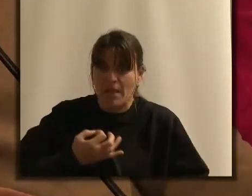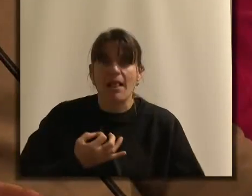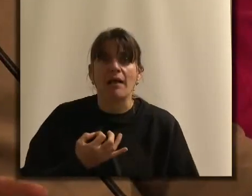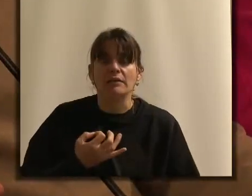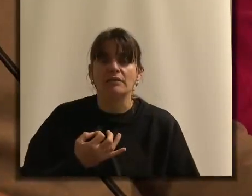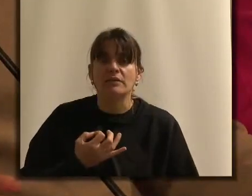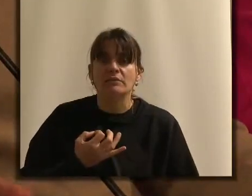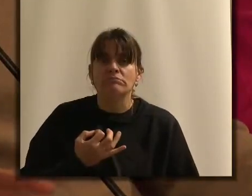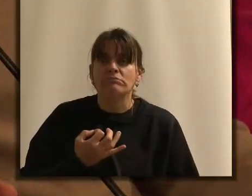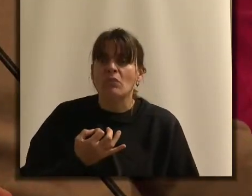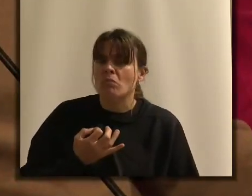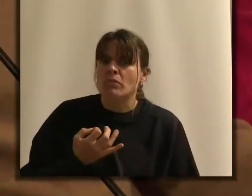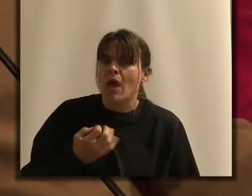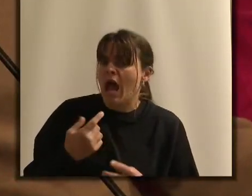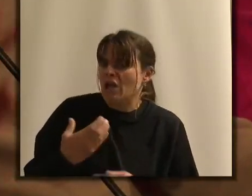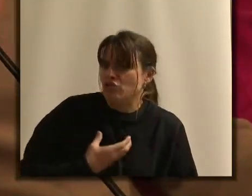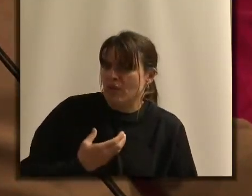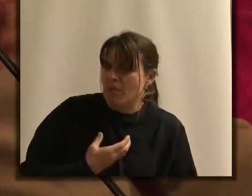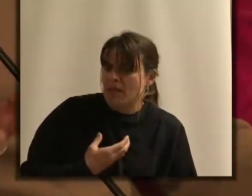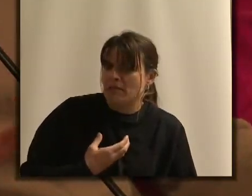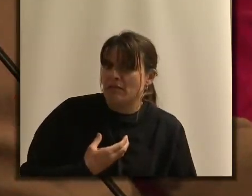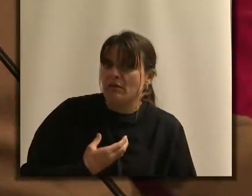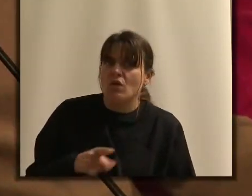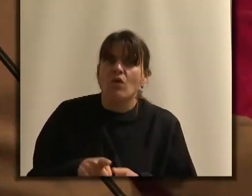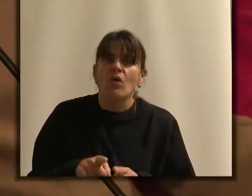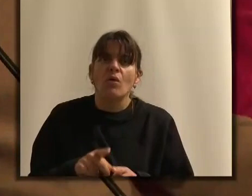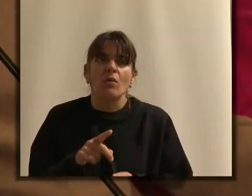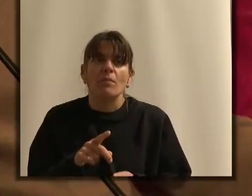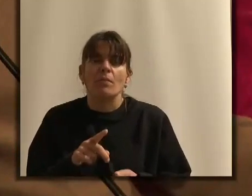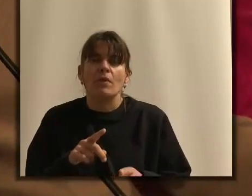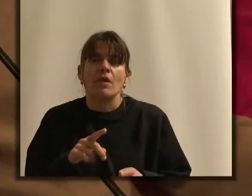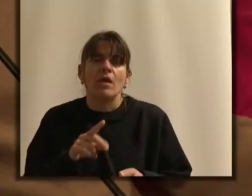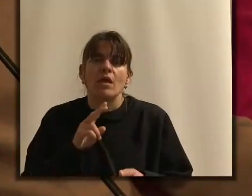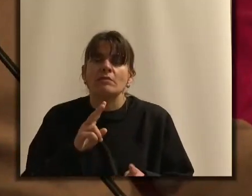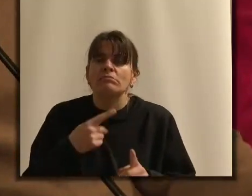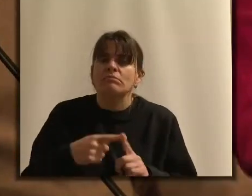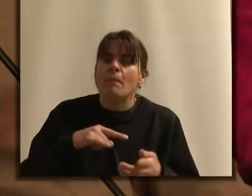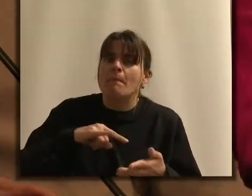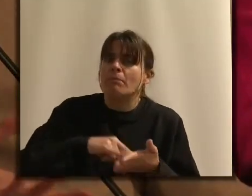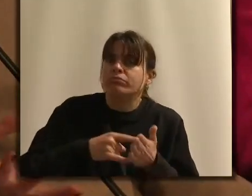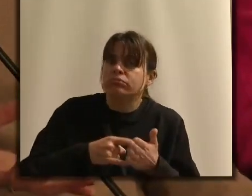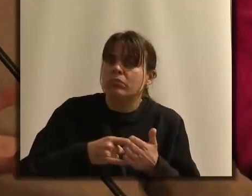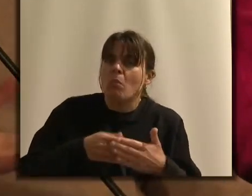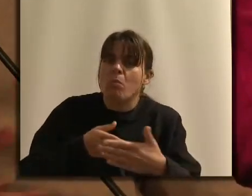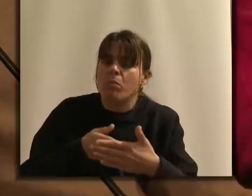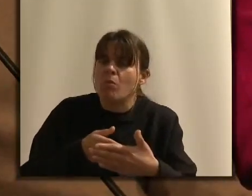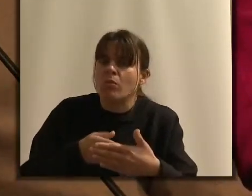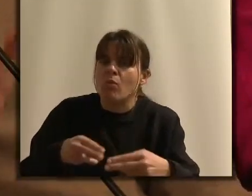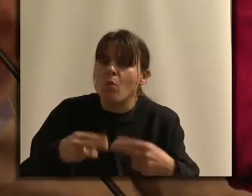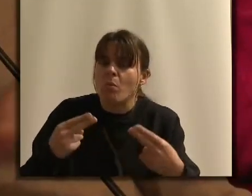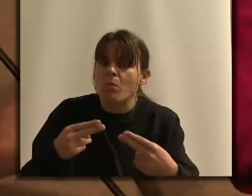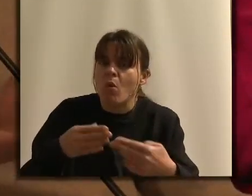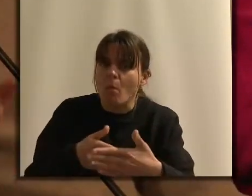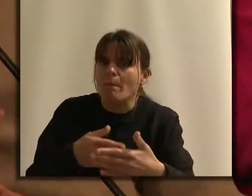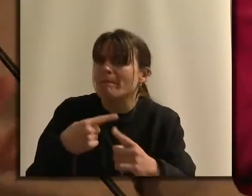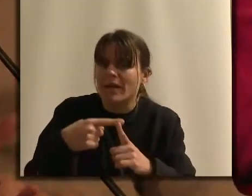què l'Ajuntament ara doncs està posant suposadament unes pegues en l'execució d'un projecte que estaria aprovat des del 2018 i